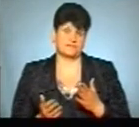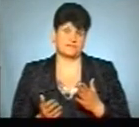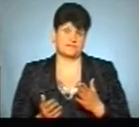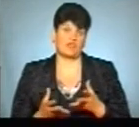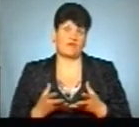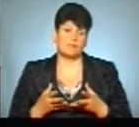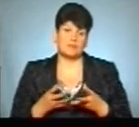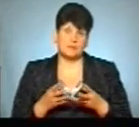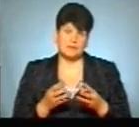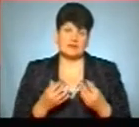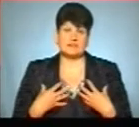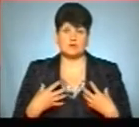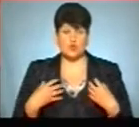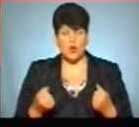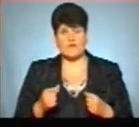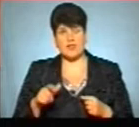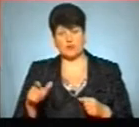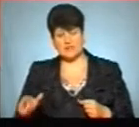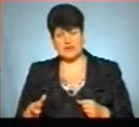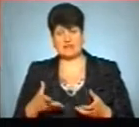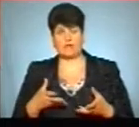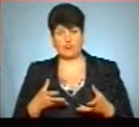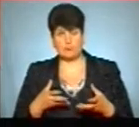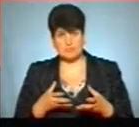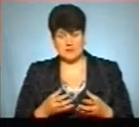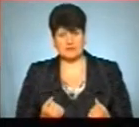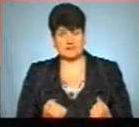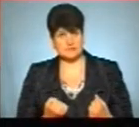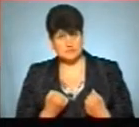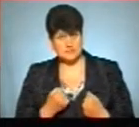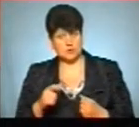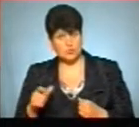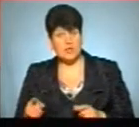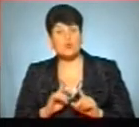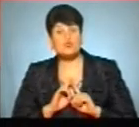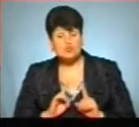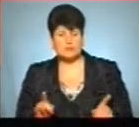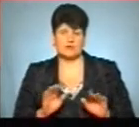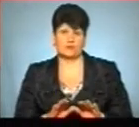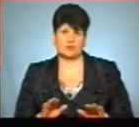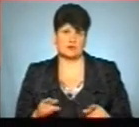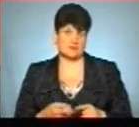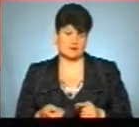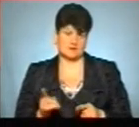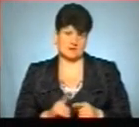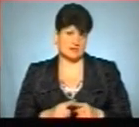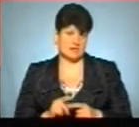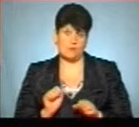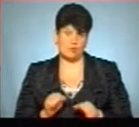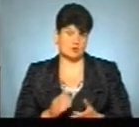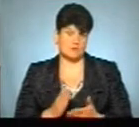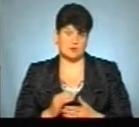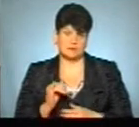впливу на здоров'я людини і впливу на безпеку людей, особливо діток, так, звичайно, це явище може мати